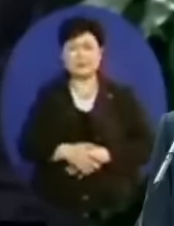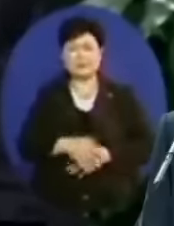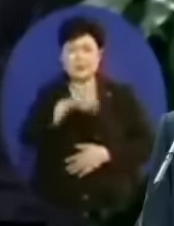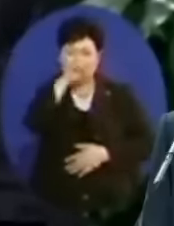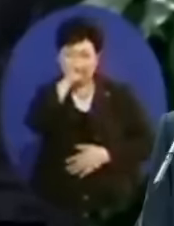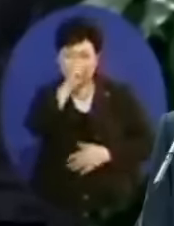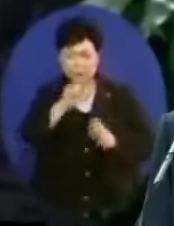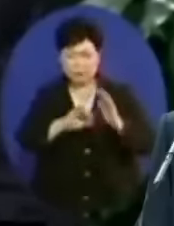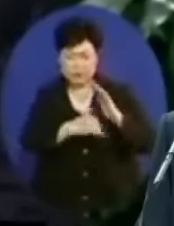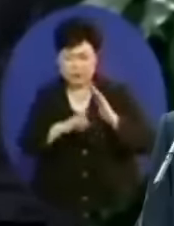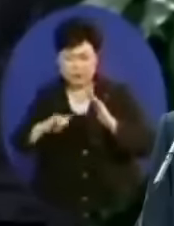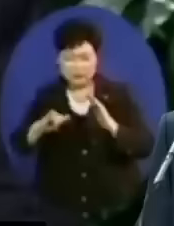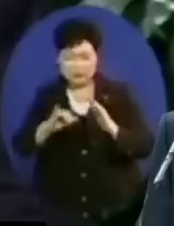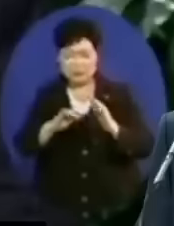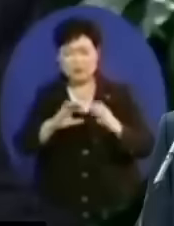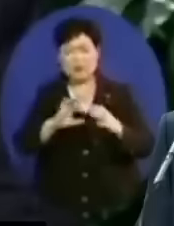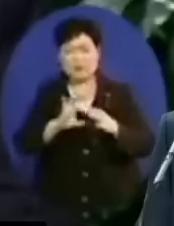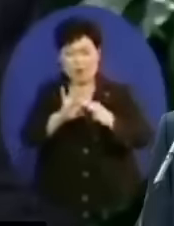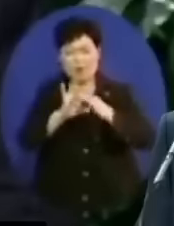좋은 가족관계를 가져야 된다,